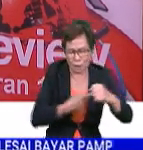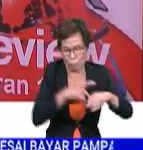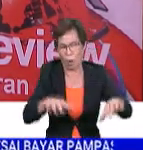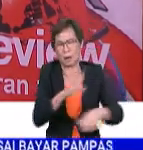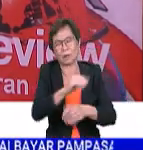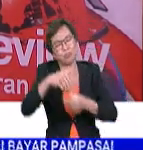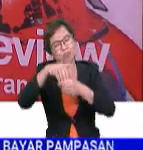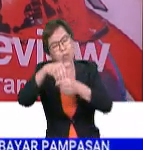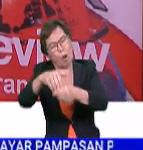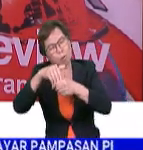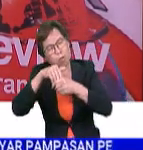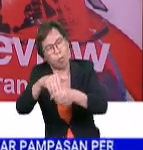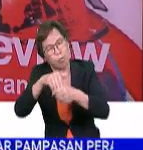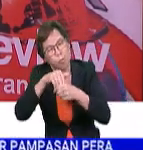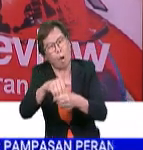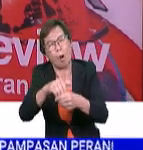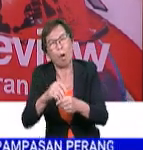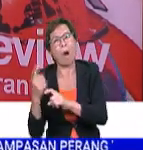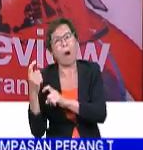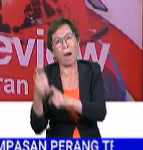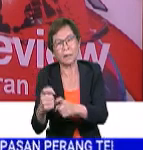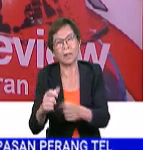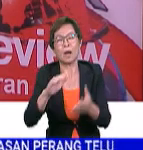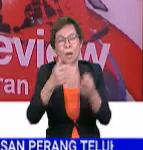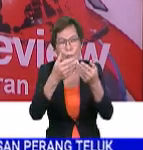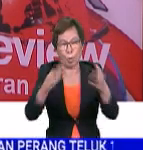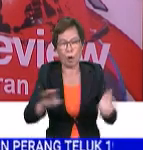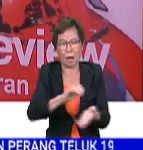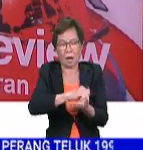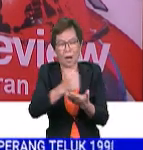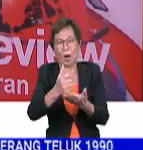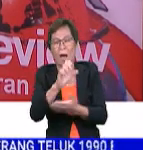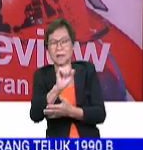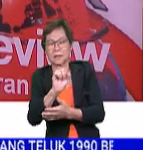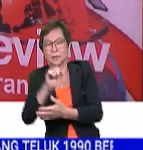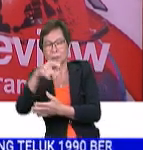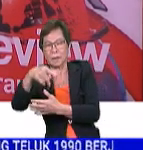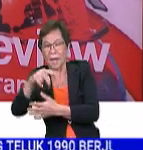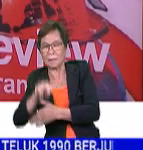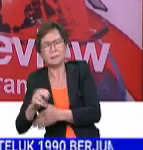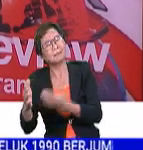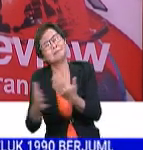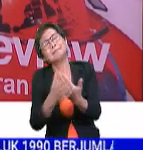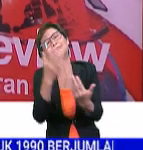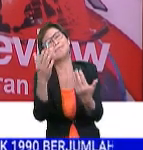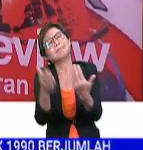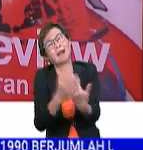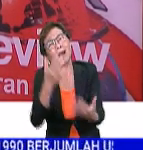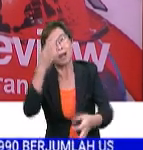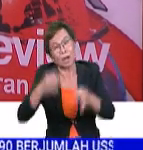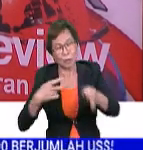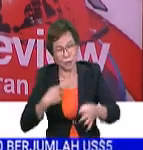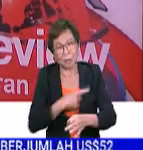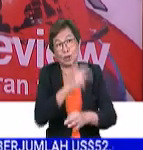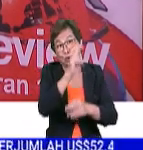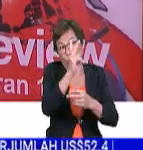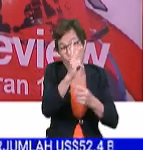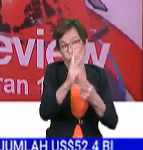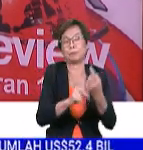ataupun manfaat-manfaat yang kita tawarkan. Buka akaun SSPN ni sebenarnya senang sangat. Kalau yang kita ada